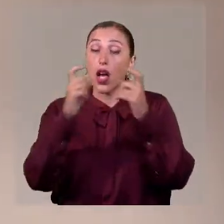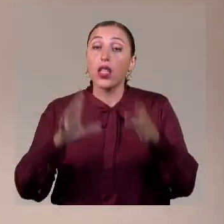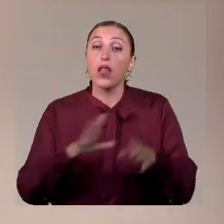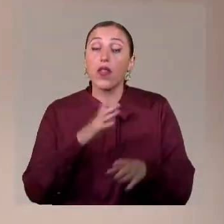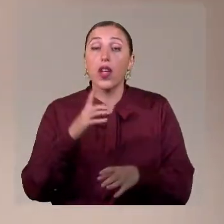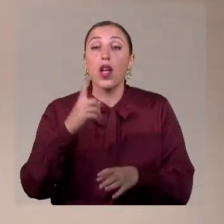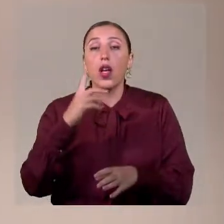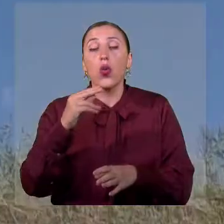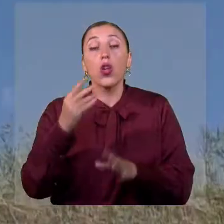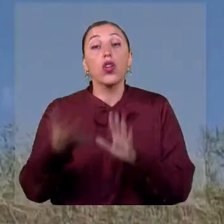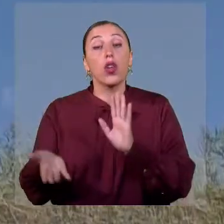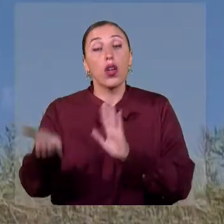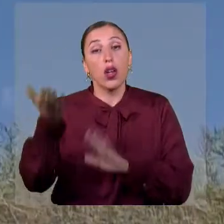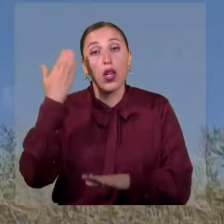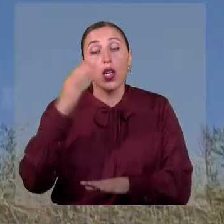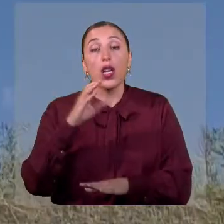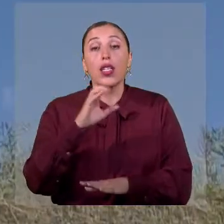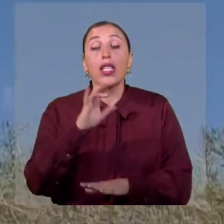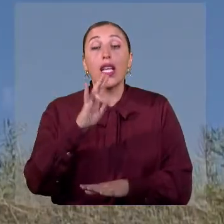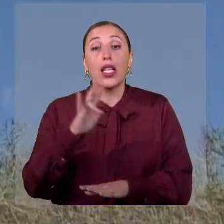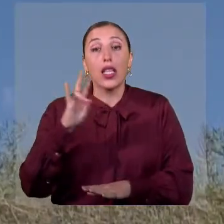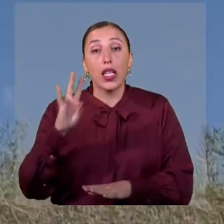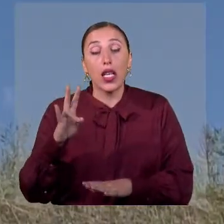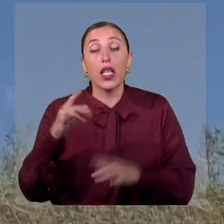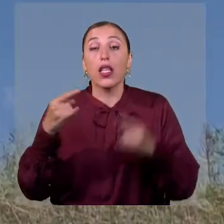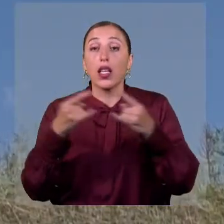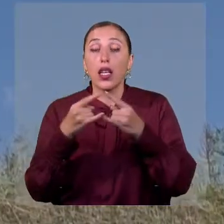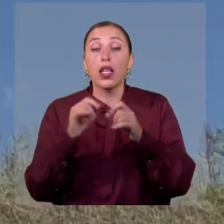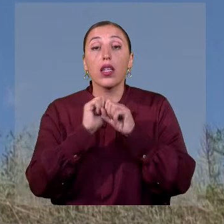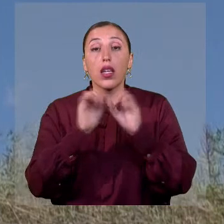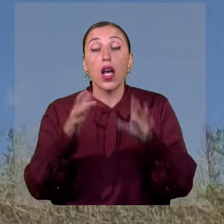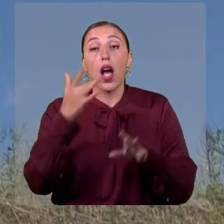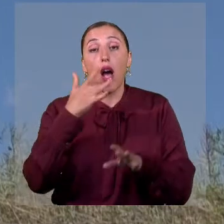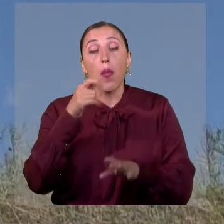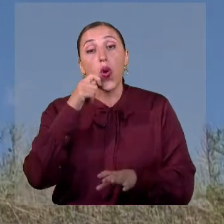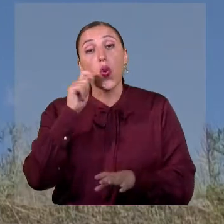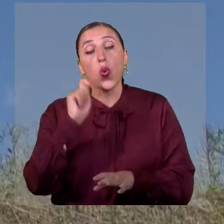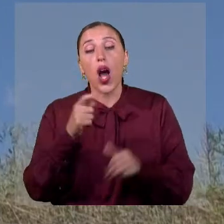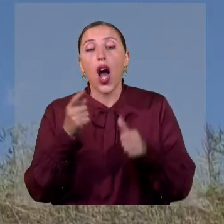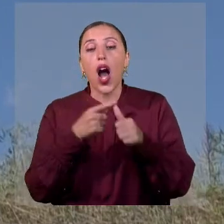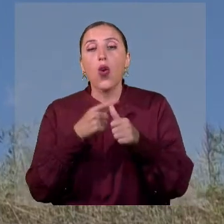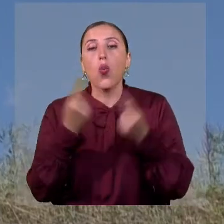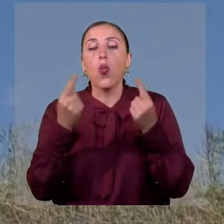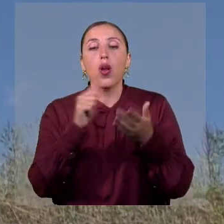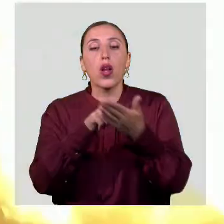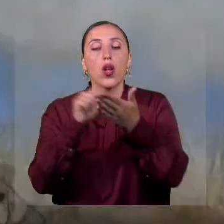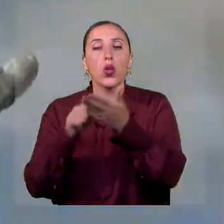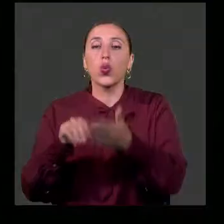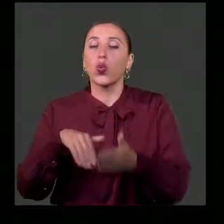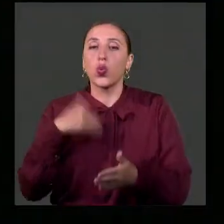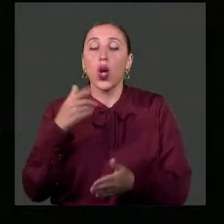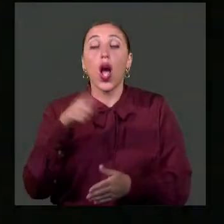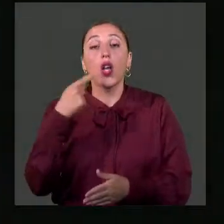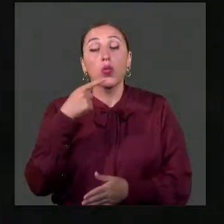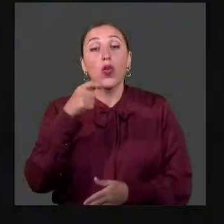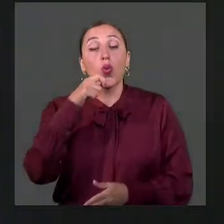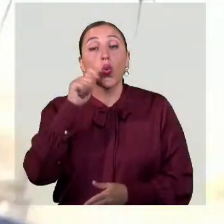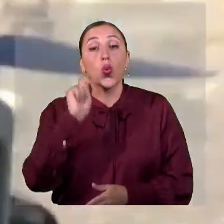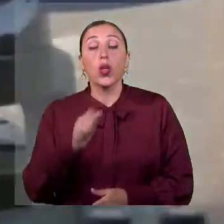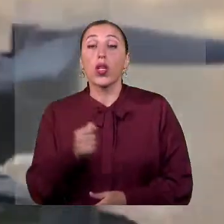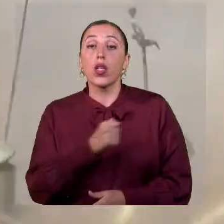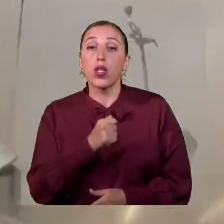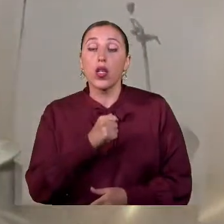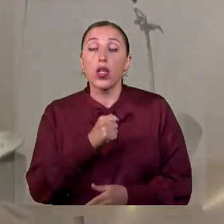առաջ։ CNN-ը հղում անելով ԱՄՆ-ի և Ուկրաինայի անանուն պաշտոնյաներին հայտնում է, որ Ուկրաինայի զինված ուժերը հակահարցակում